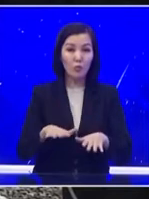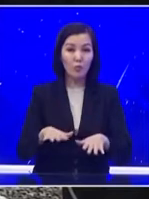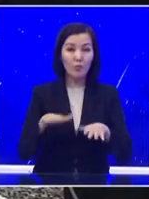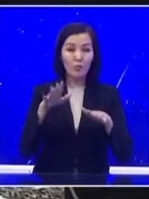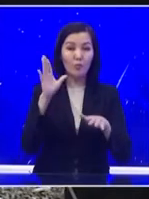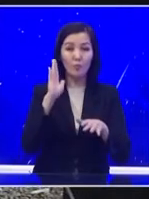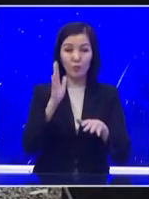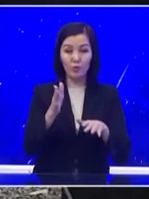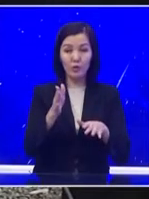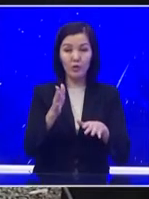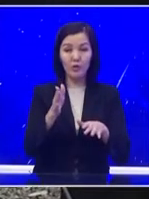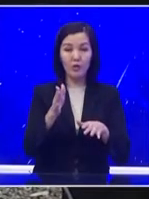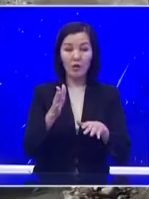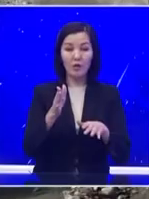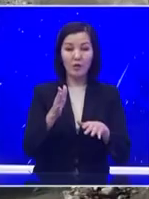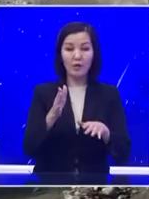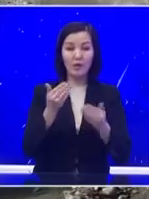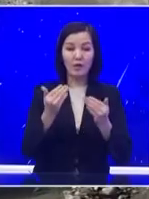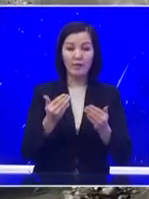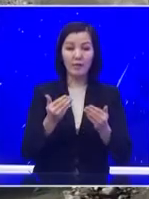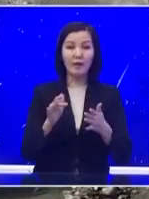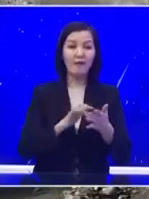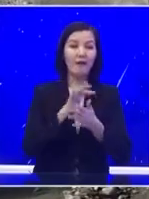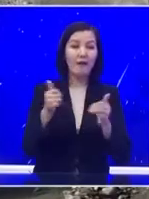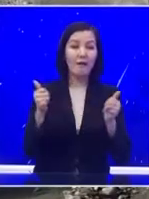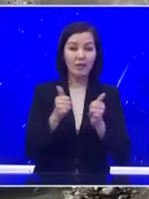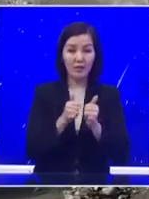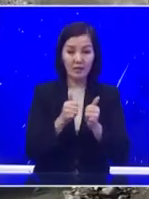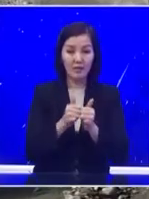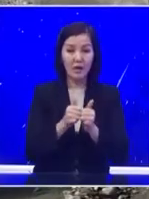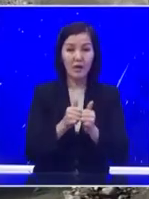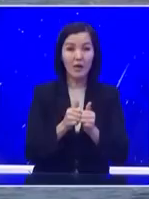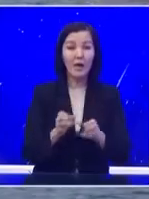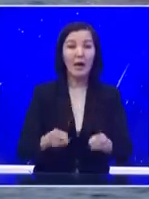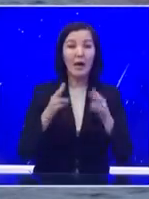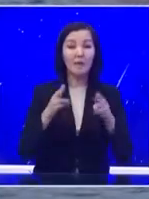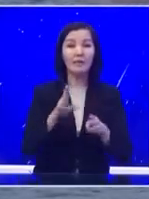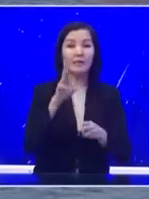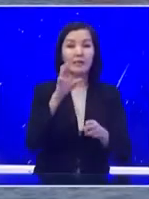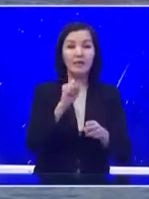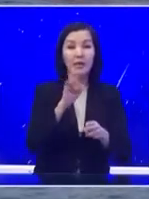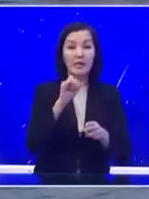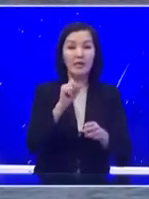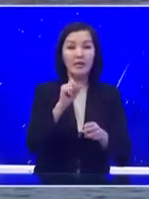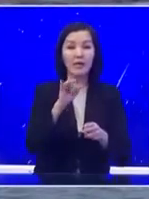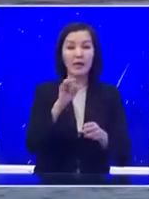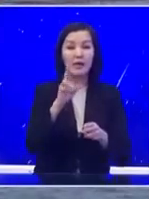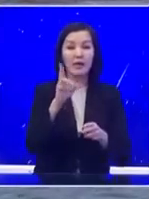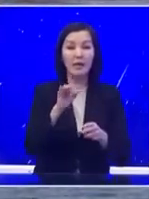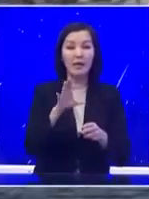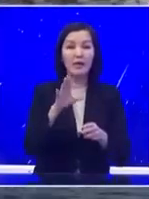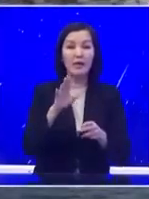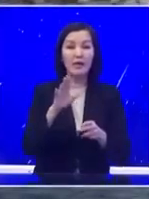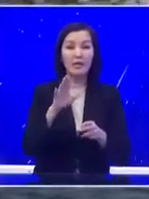Алмалы и Ашыбулак здесь у нас. Биыл қала маңындағы су басу қаупі жоғары болып тұрған Сарыарқа мен Ашыбулақ саяжайлары, сондықтан